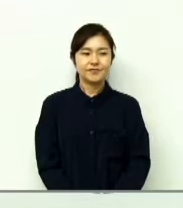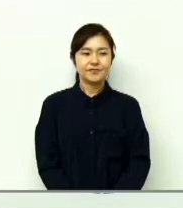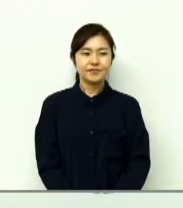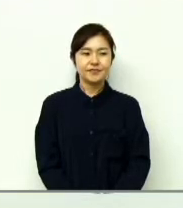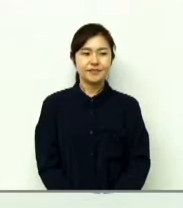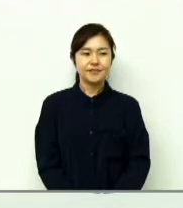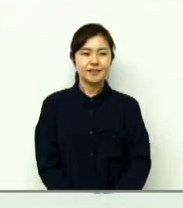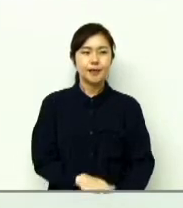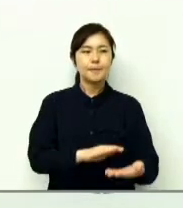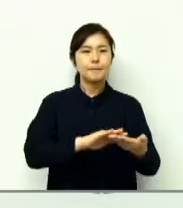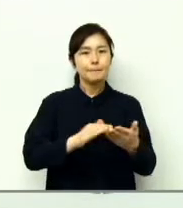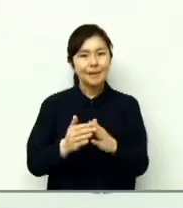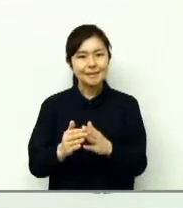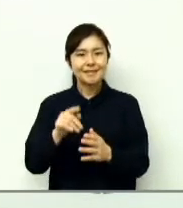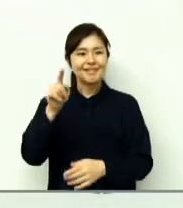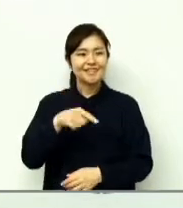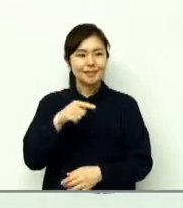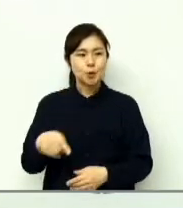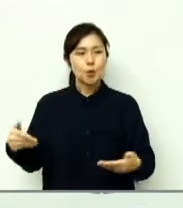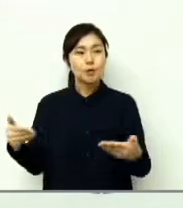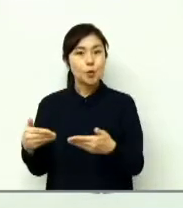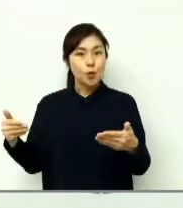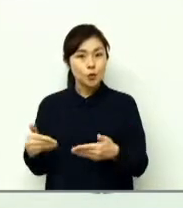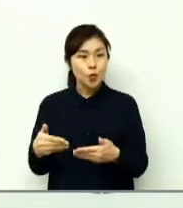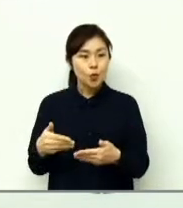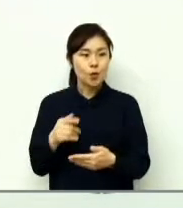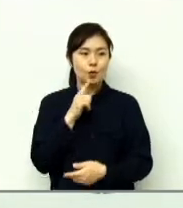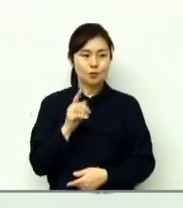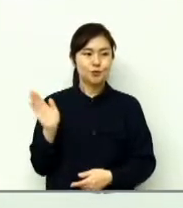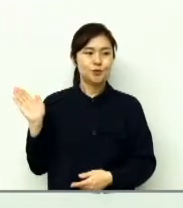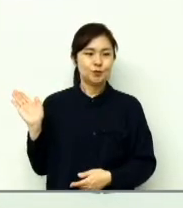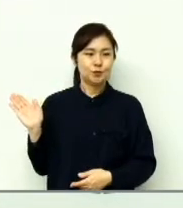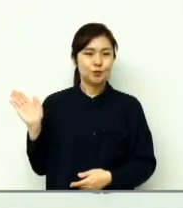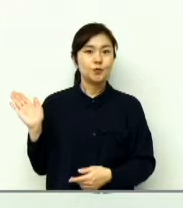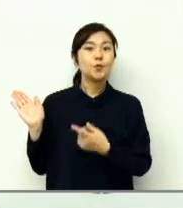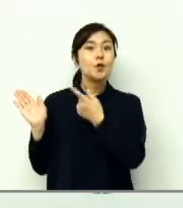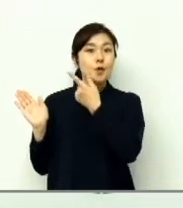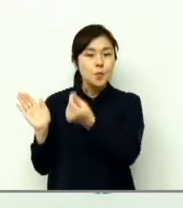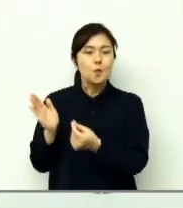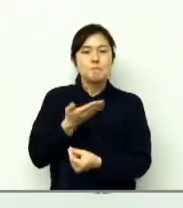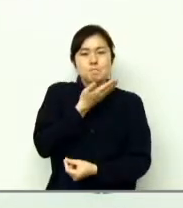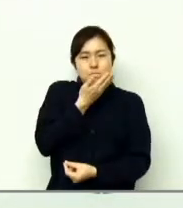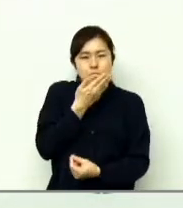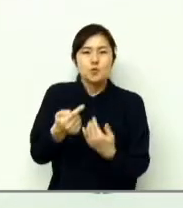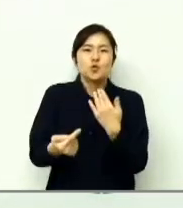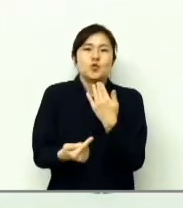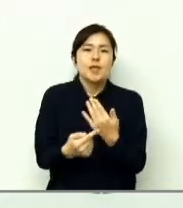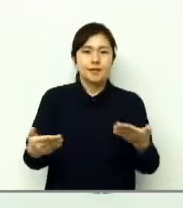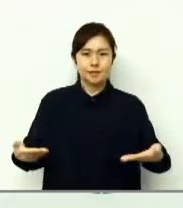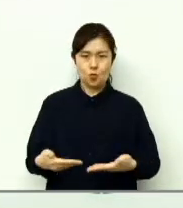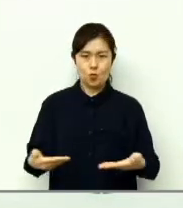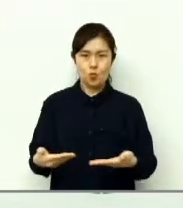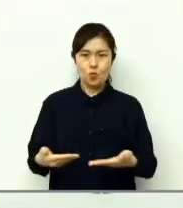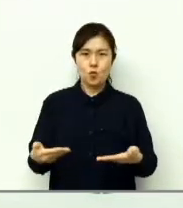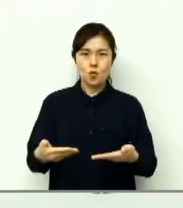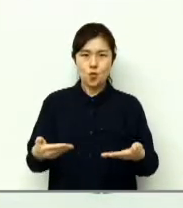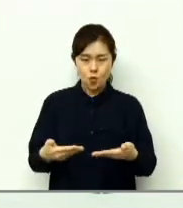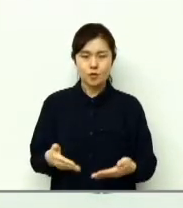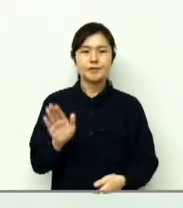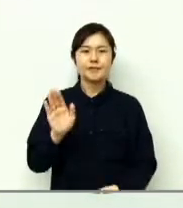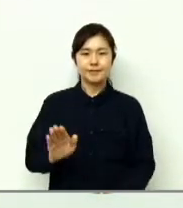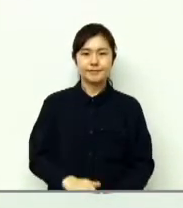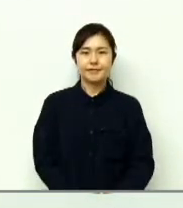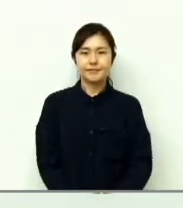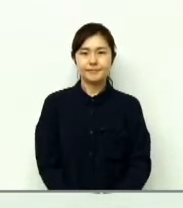合、創生総合戦略についても、この中の重点的な事業ということで位置づけているところでございます